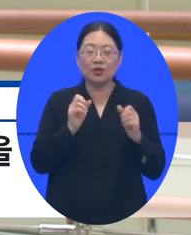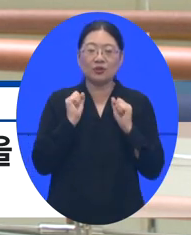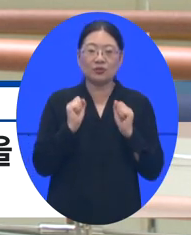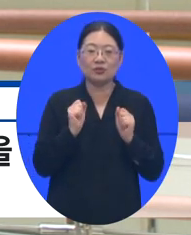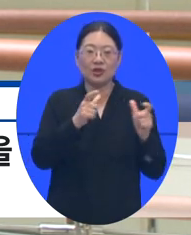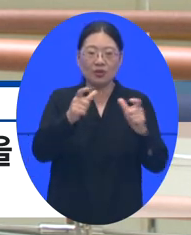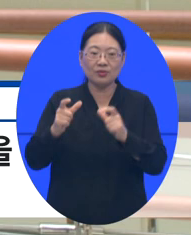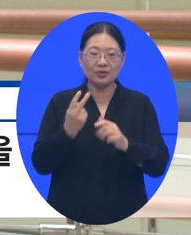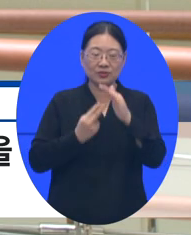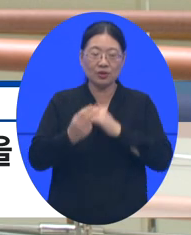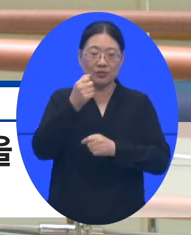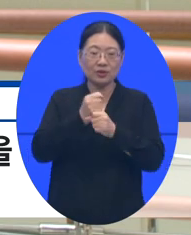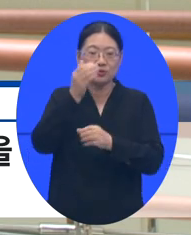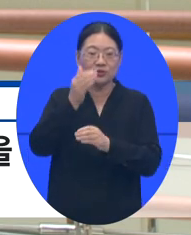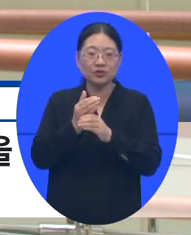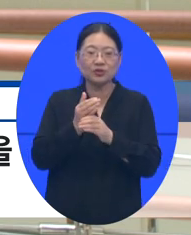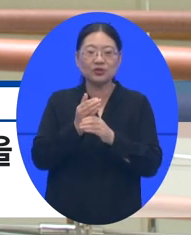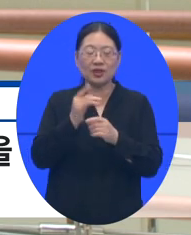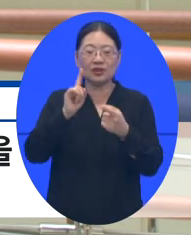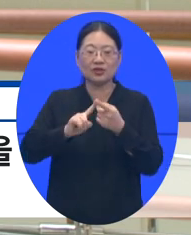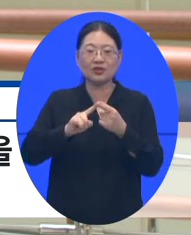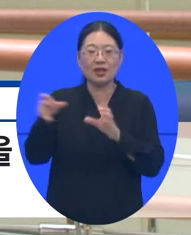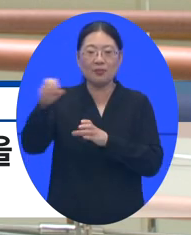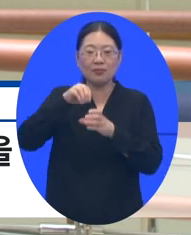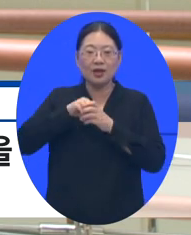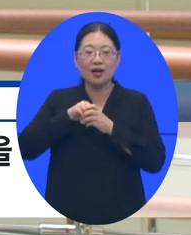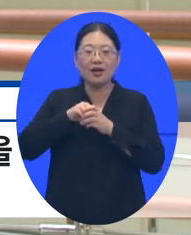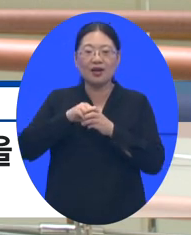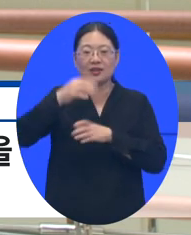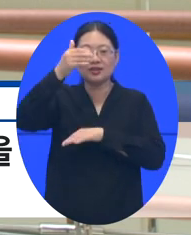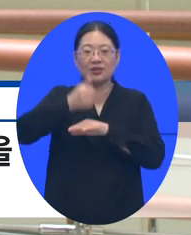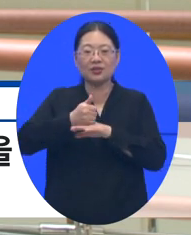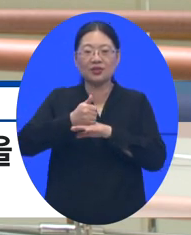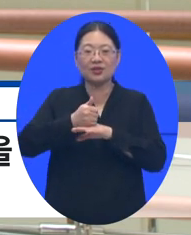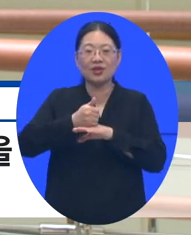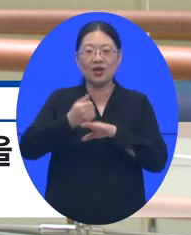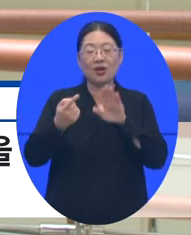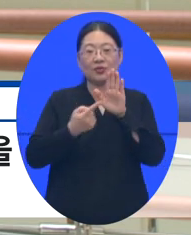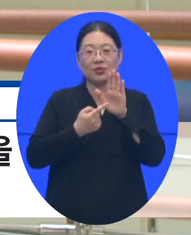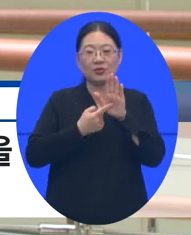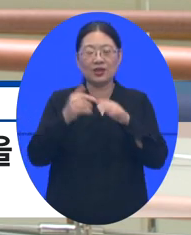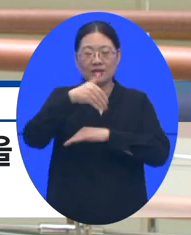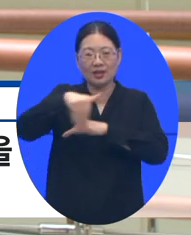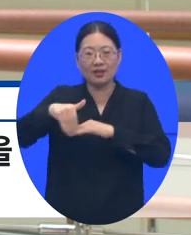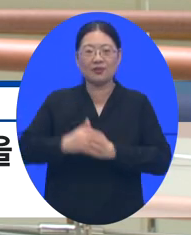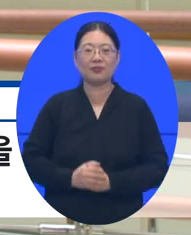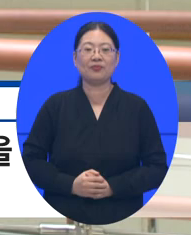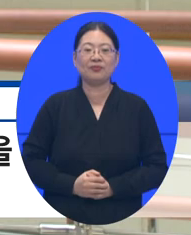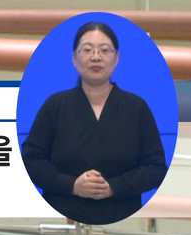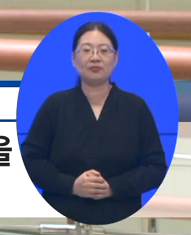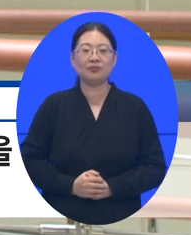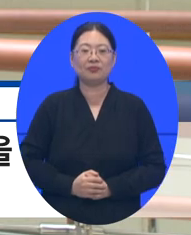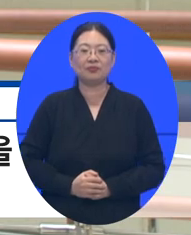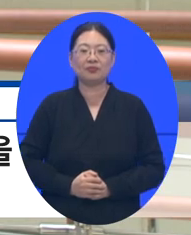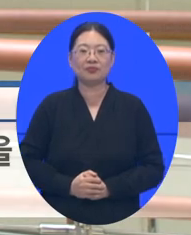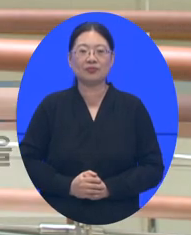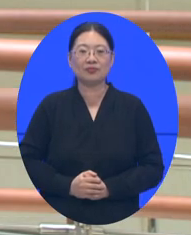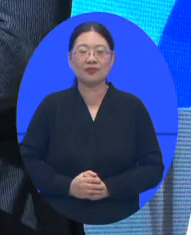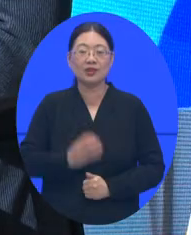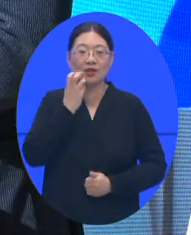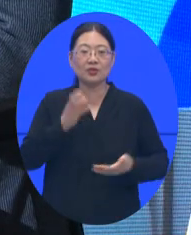비전, 권역별 비전을 수립하고 있습니다. 여기에 반영을 해서 최종 결과를 이렇게 도출할 계획입니다.